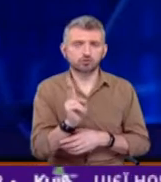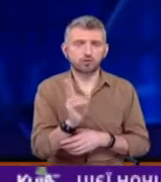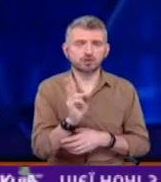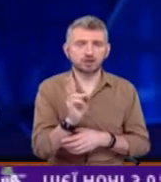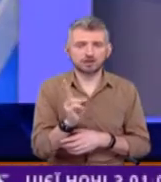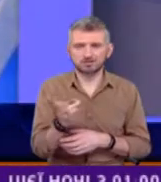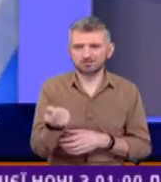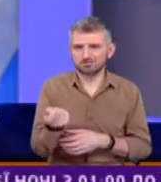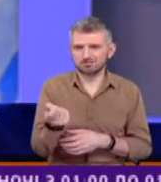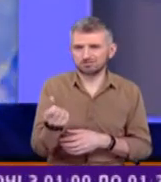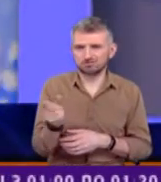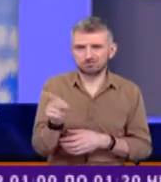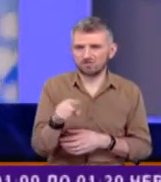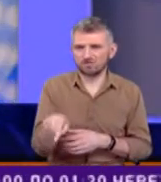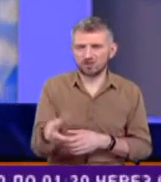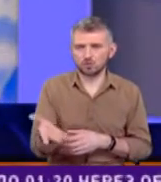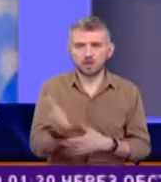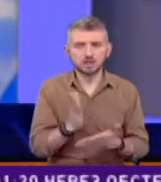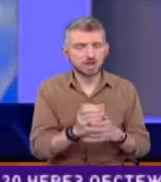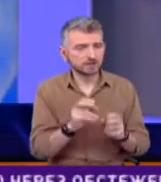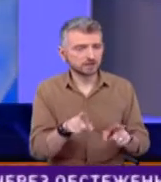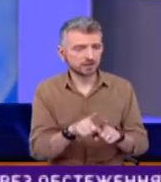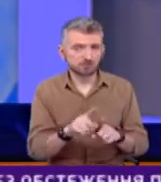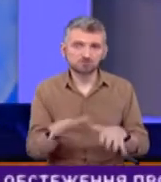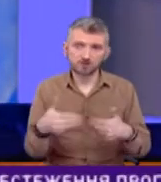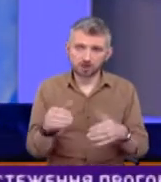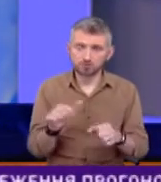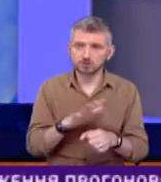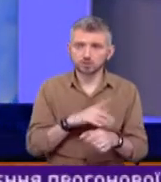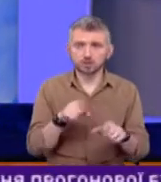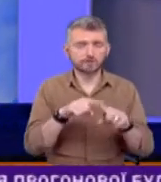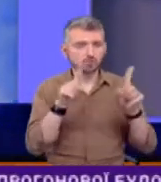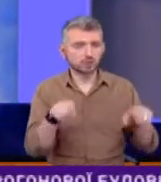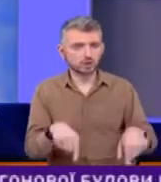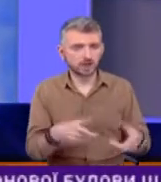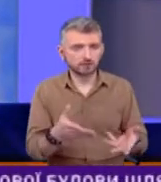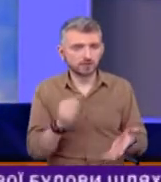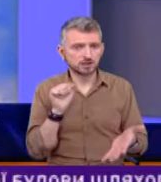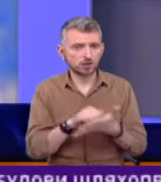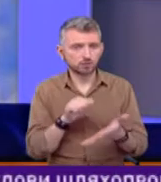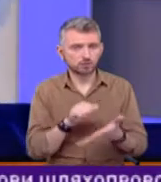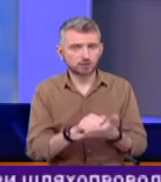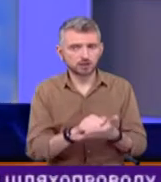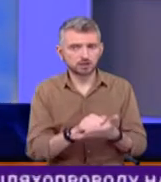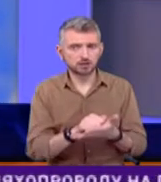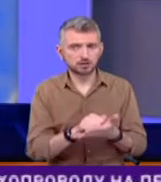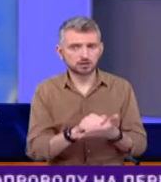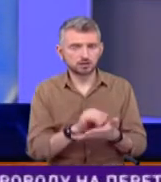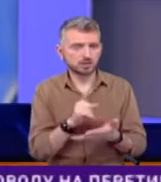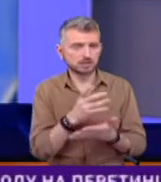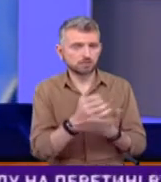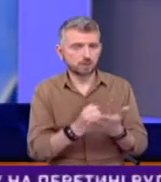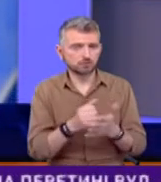мало ймовірно. Є ризики такі. Як варіант. Навіть бюлетені надрукували із